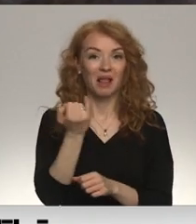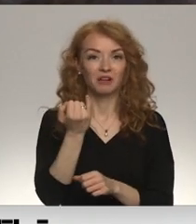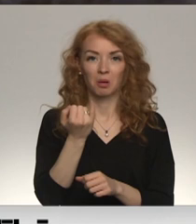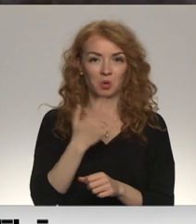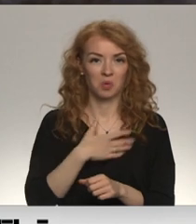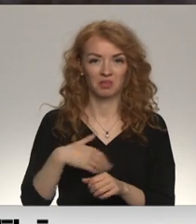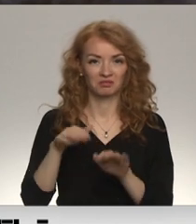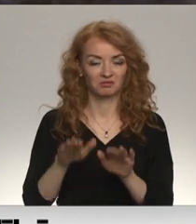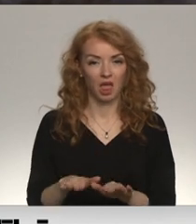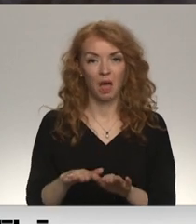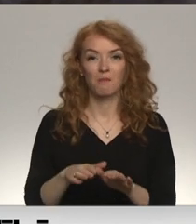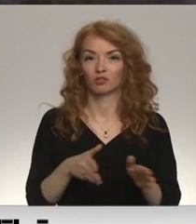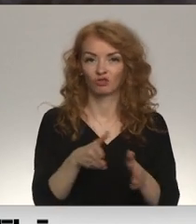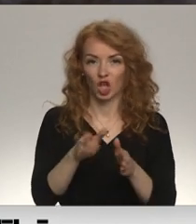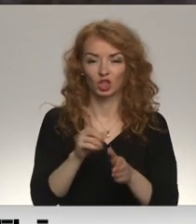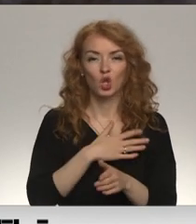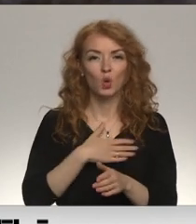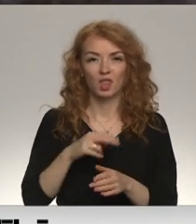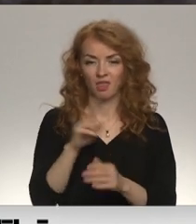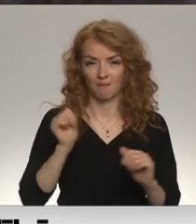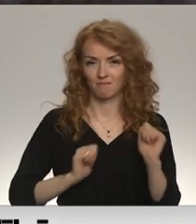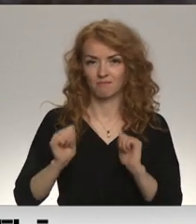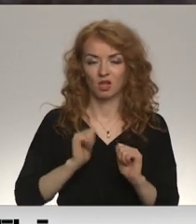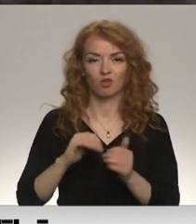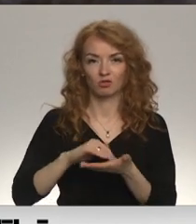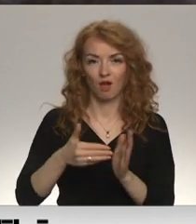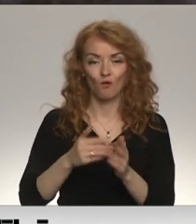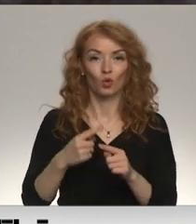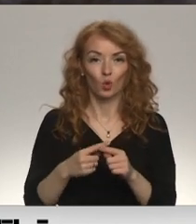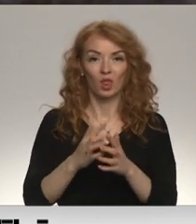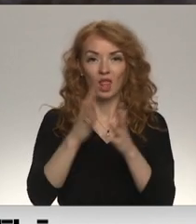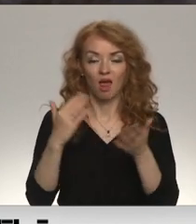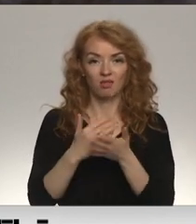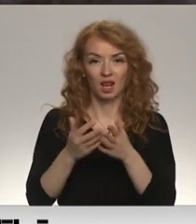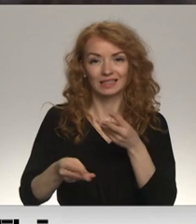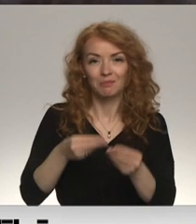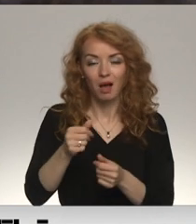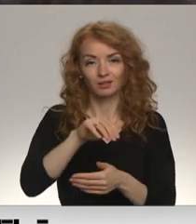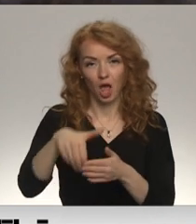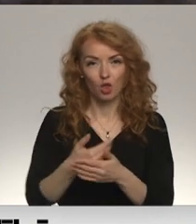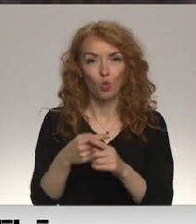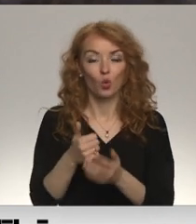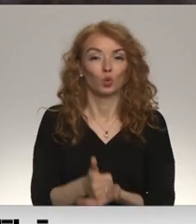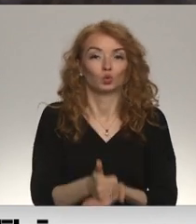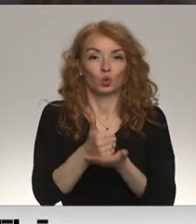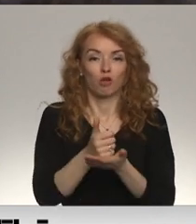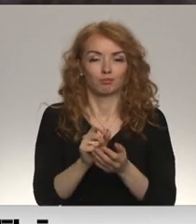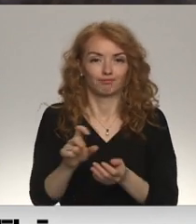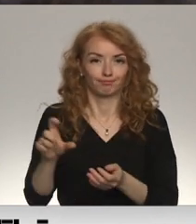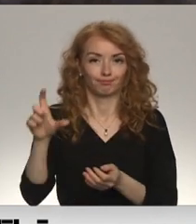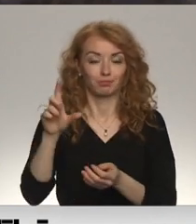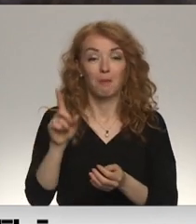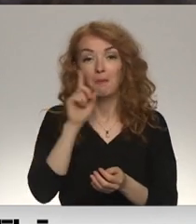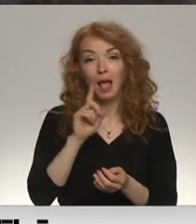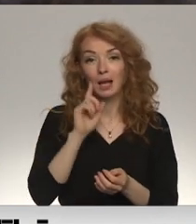neraisa. Ceļu stāvoklis daudzviet ir neapmierinošs un dažādu apstākļu dēļ izmaksas un atjaunošana un uzturēšana aug.